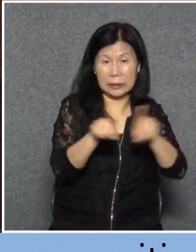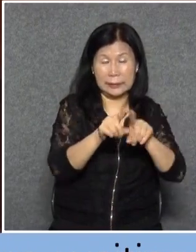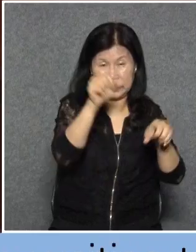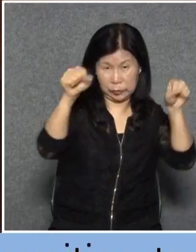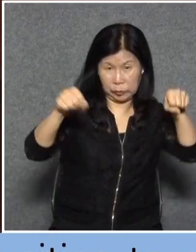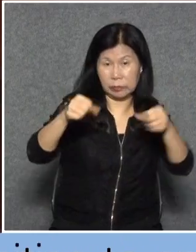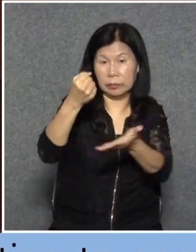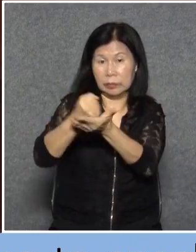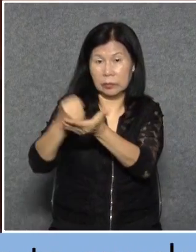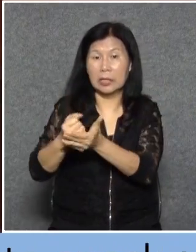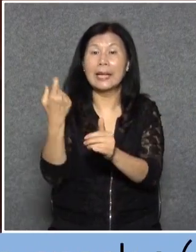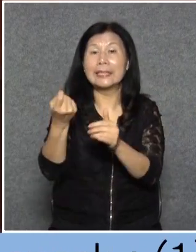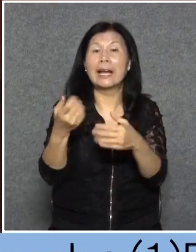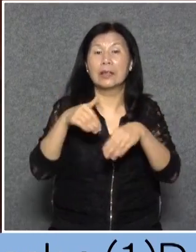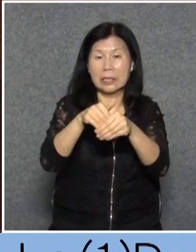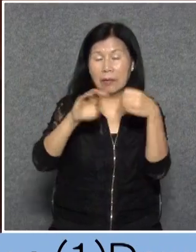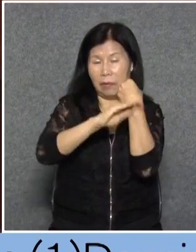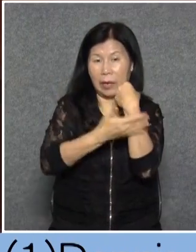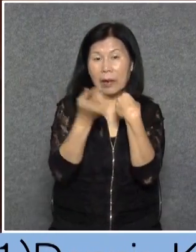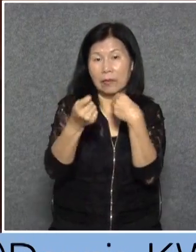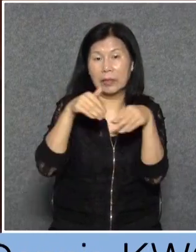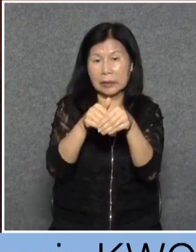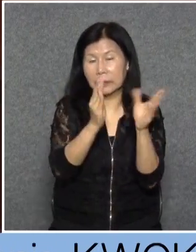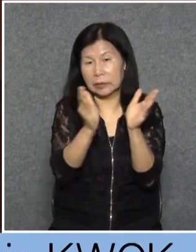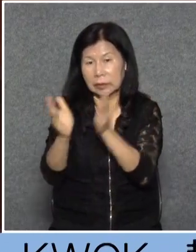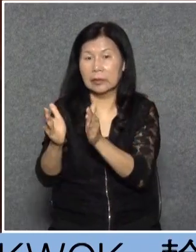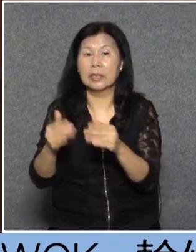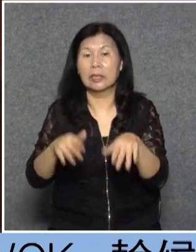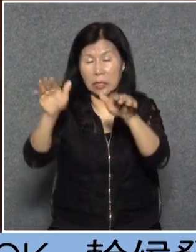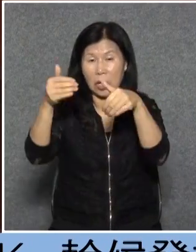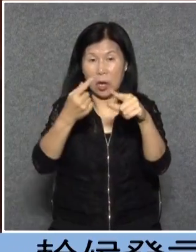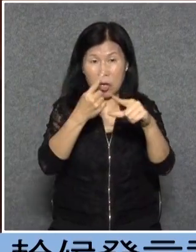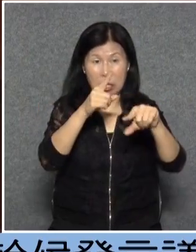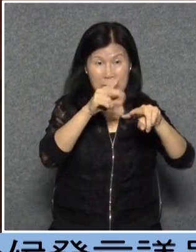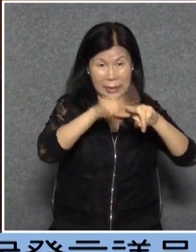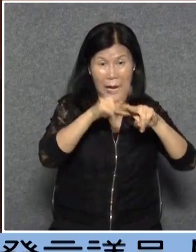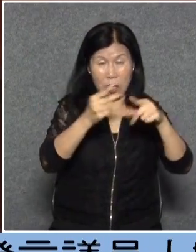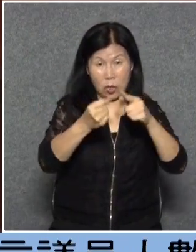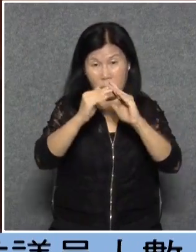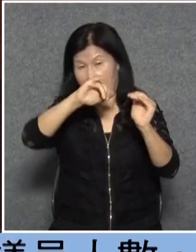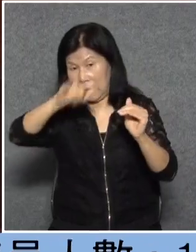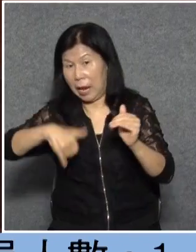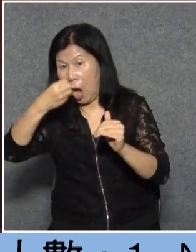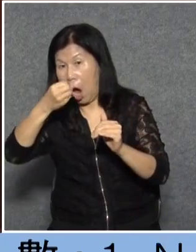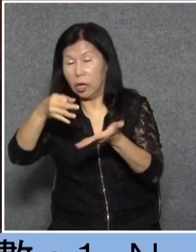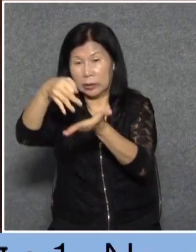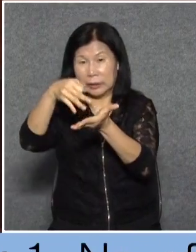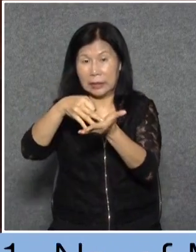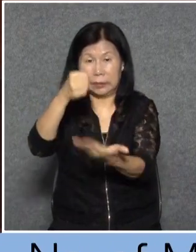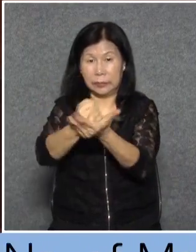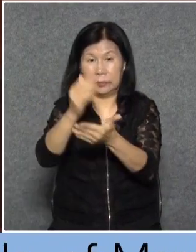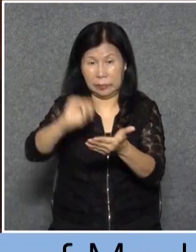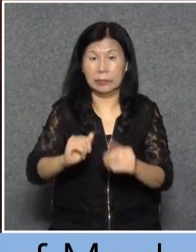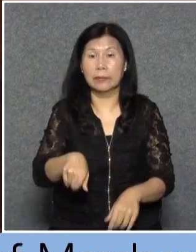簡化兩個司法區嘅專利申請程序，吸引中國公司嚟香港註冊。嗱，呢啲就係你想做嘅嘢，係